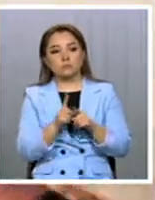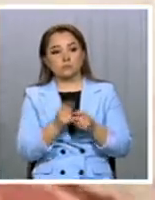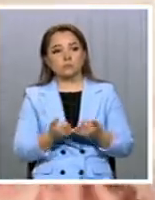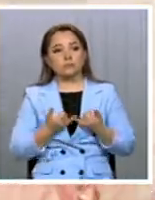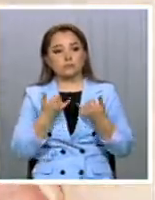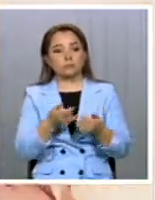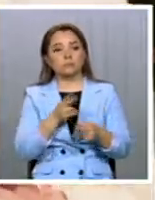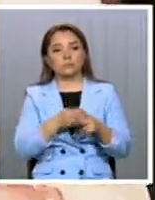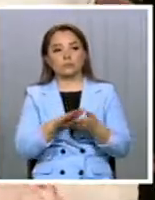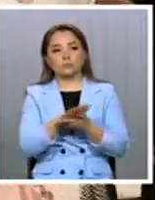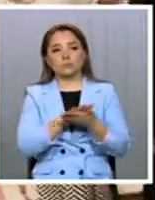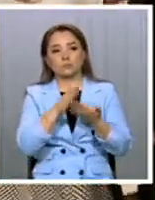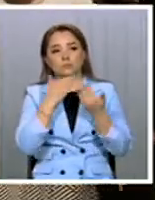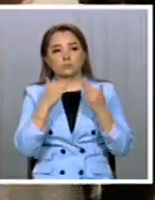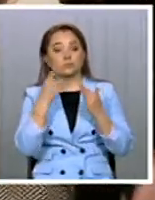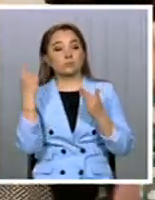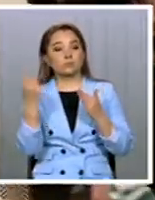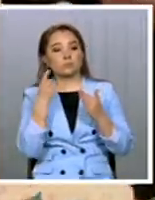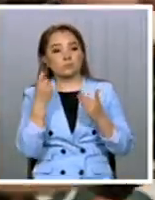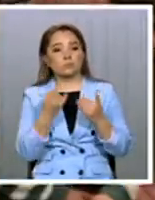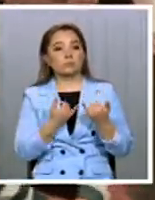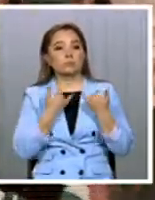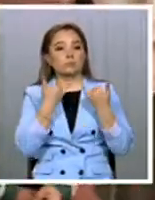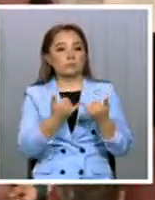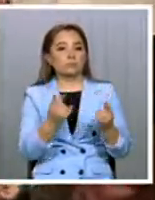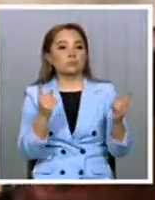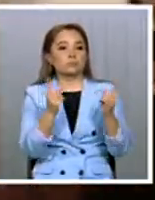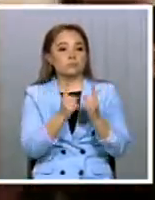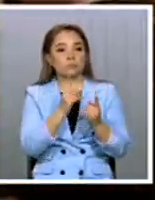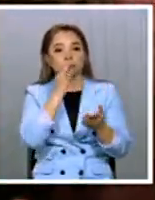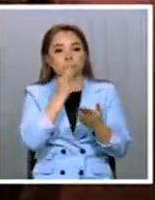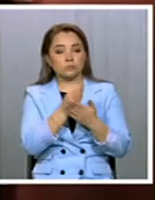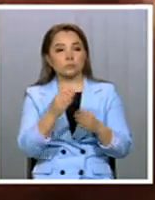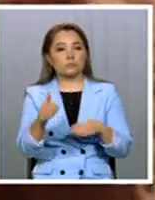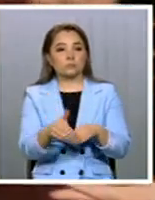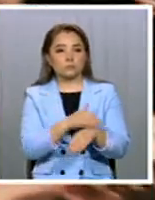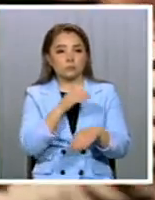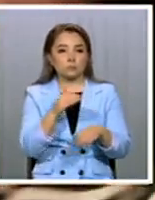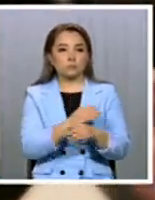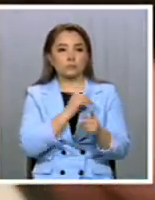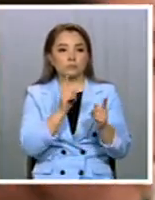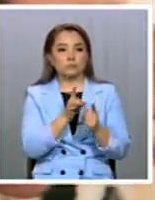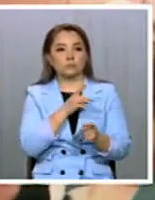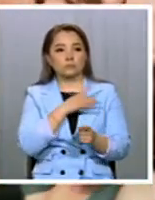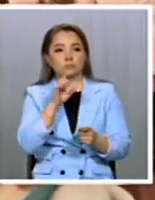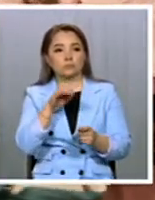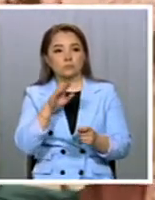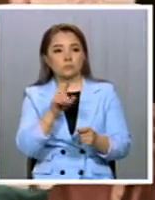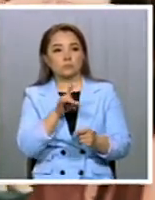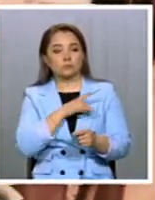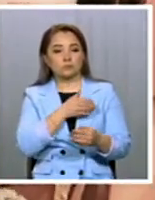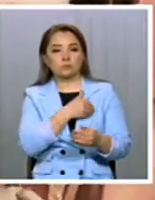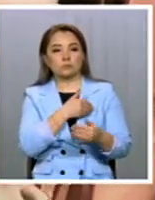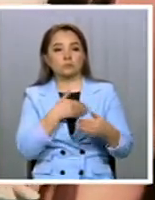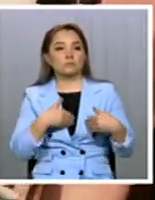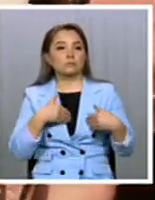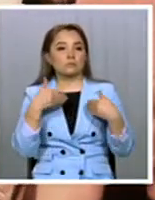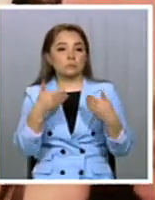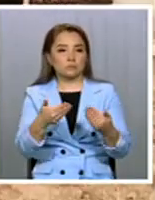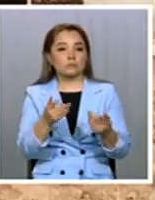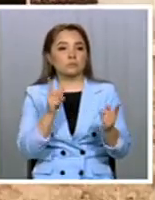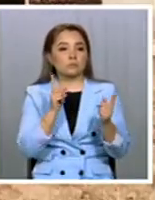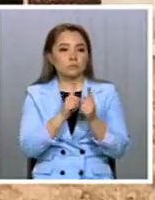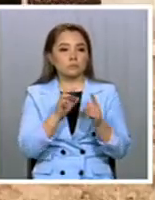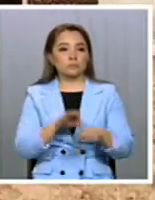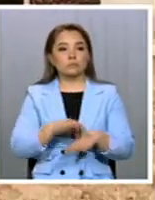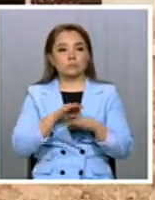үй иесі оны мейлінше сән салтанатымен, дархан пейілімен қарсы алып, ақ бата ақ тілеумен шығарып салу өмірлік ұстаным деп